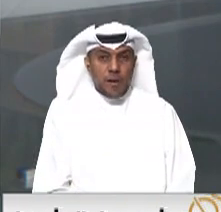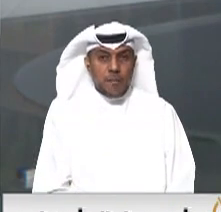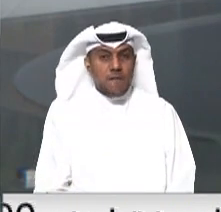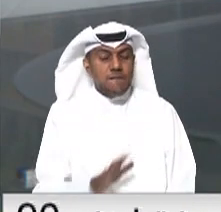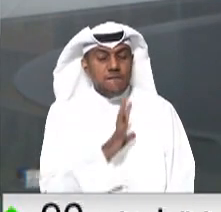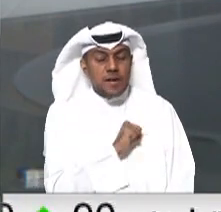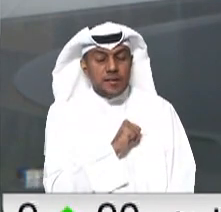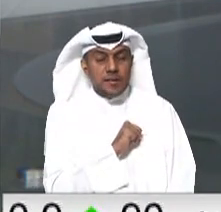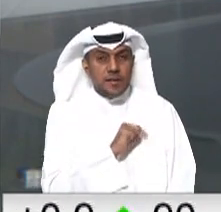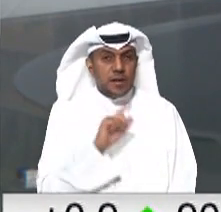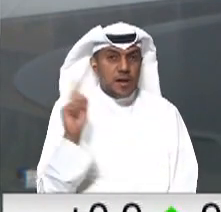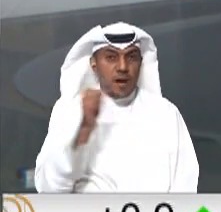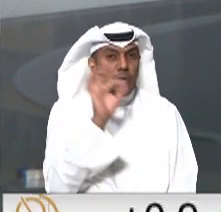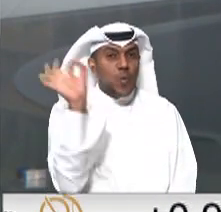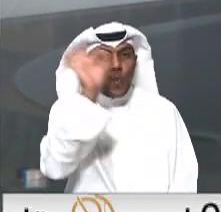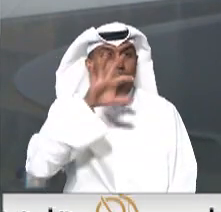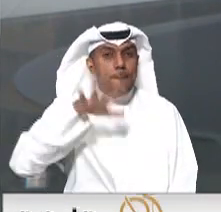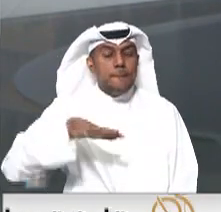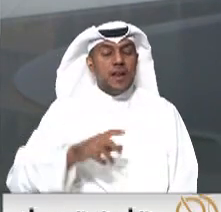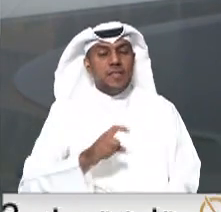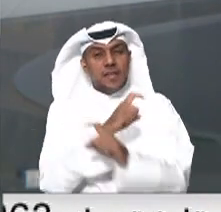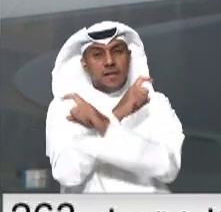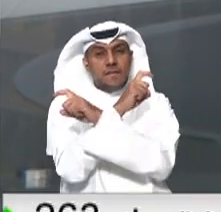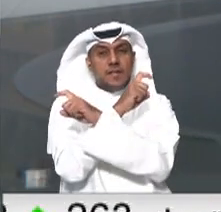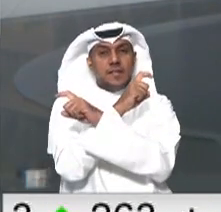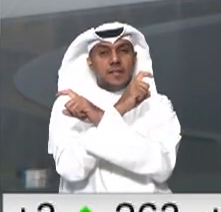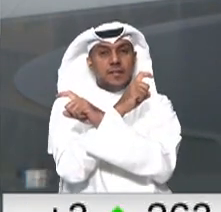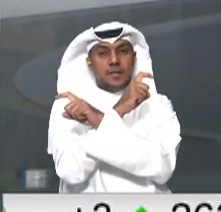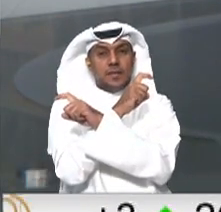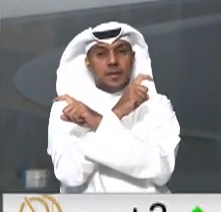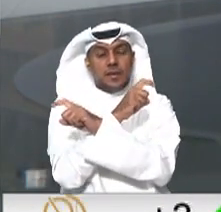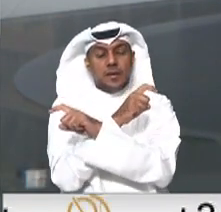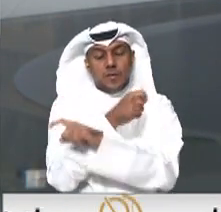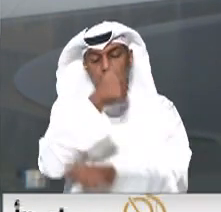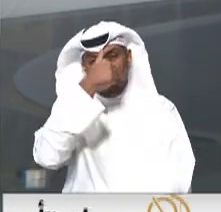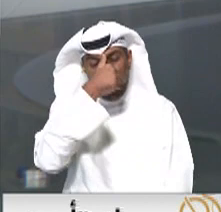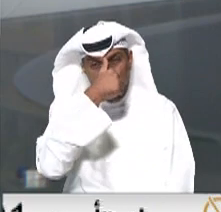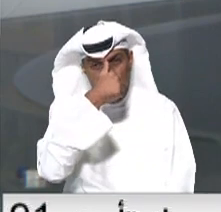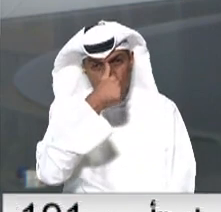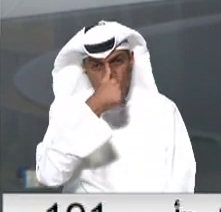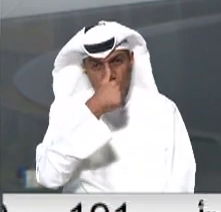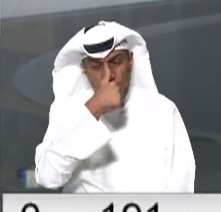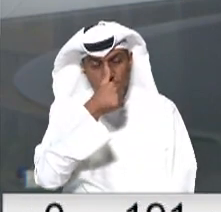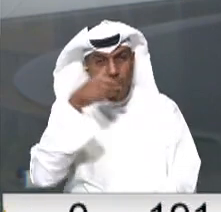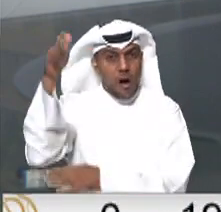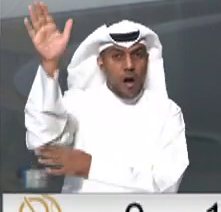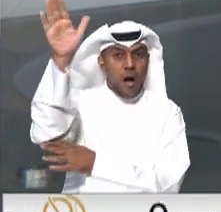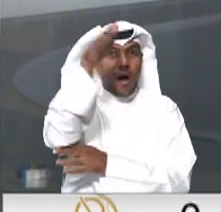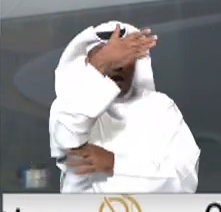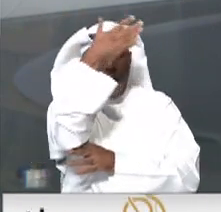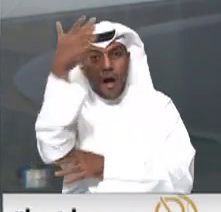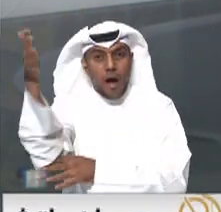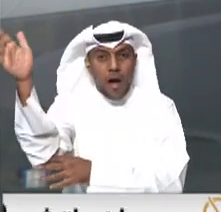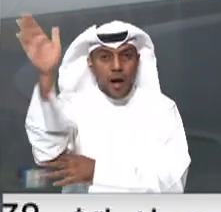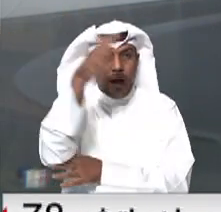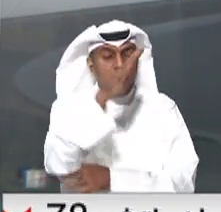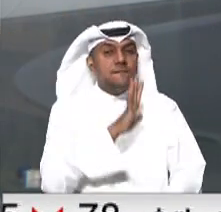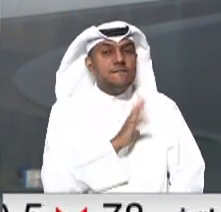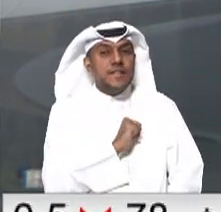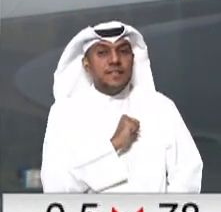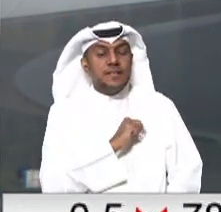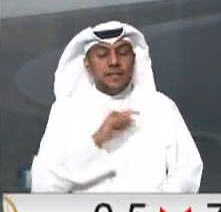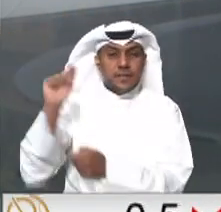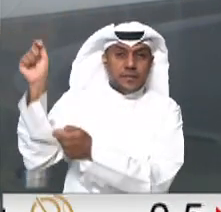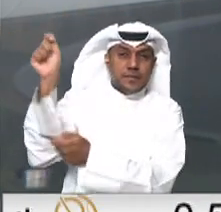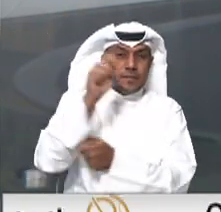وسط العاصمة فيينا لدعم صمود الشعب الفلسطيني، حيث رفعت الأعلام الفلسطينية دعما ومساندة لأهل غزة